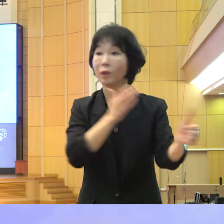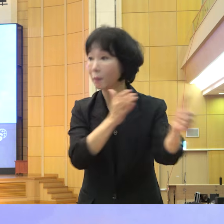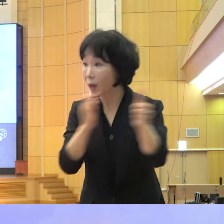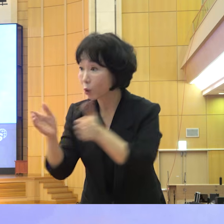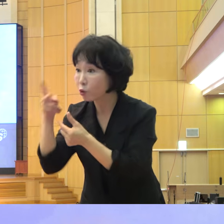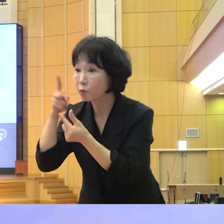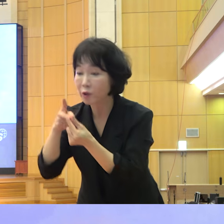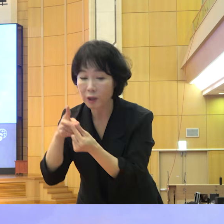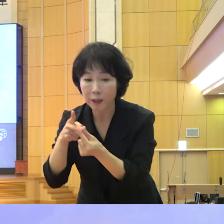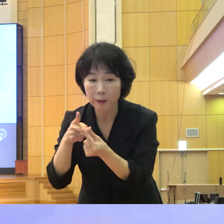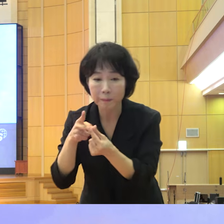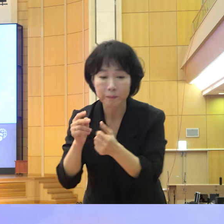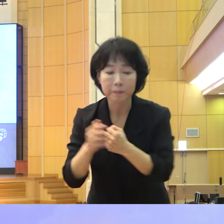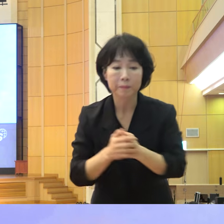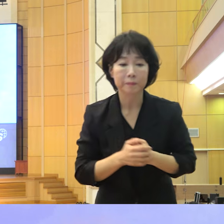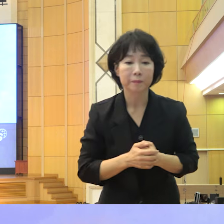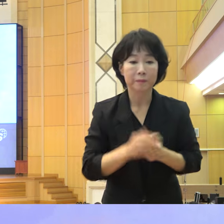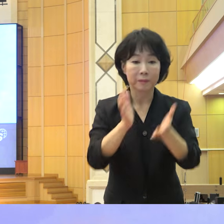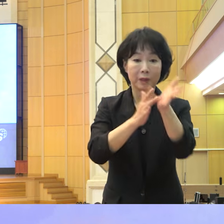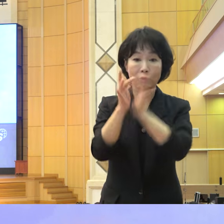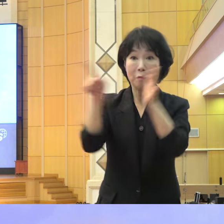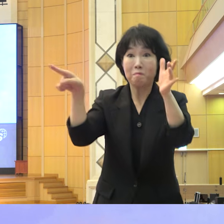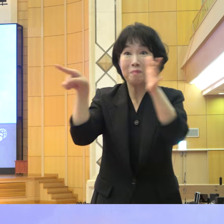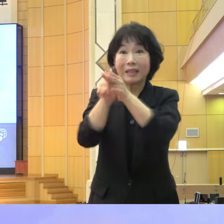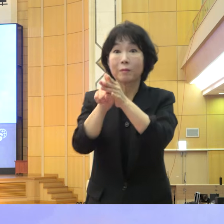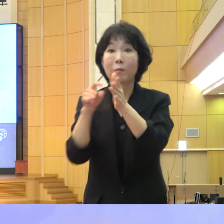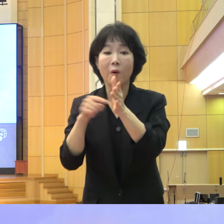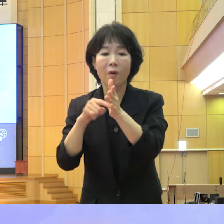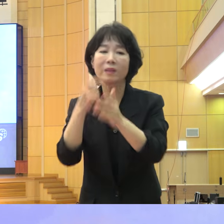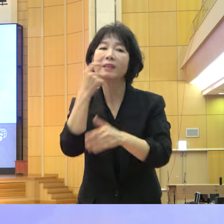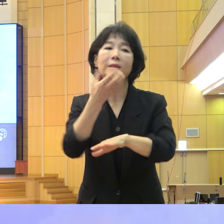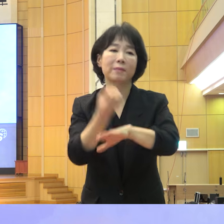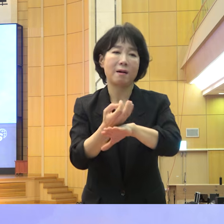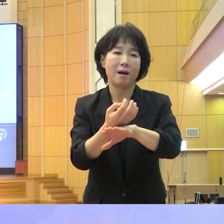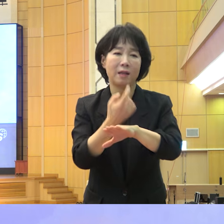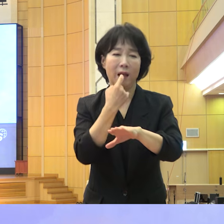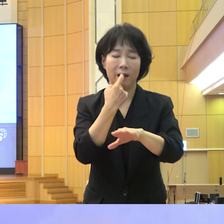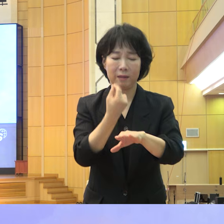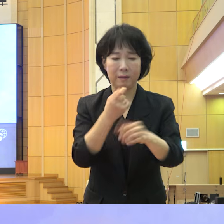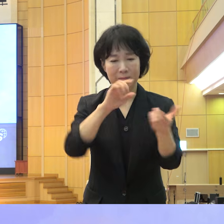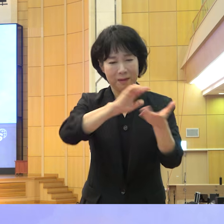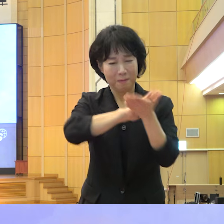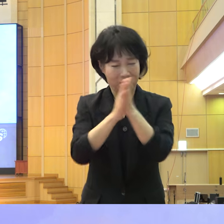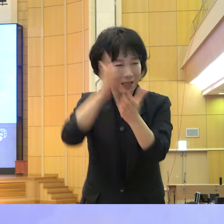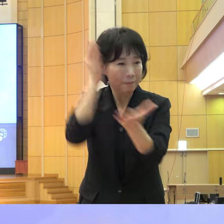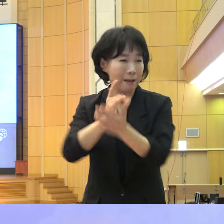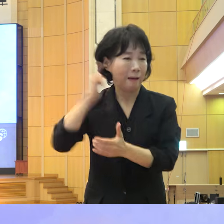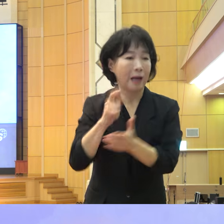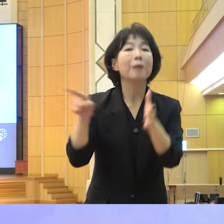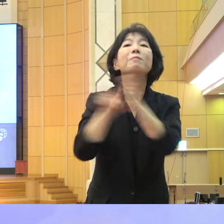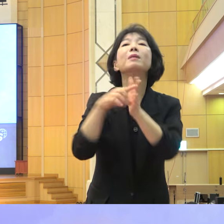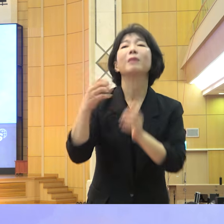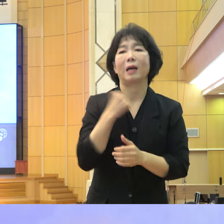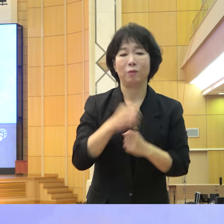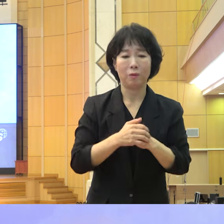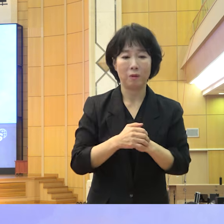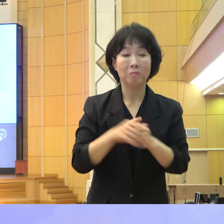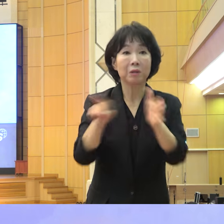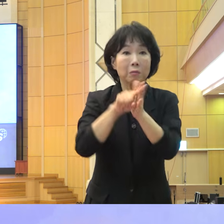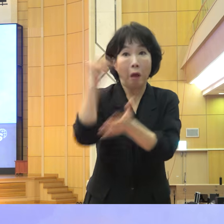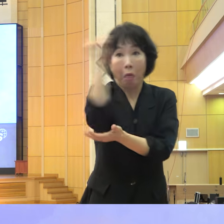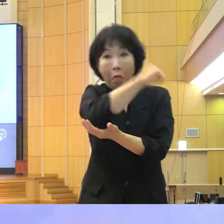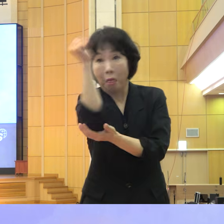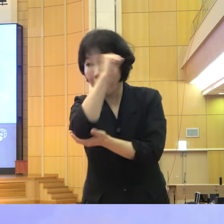되고, 그래서 주님을 믿는 믿음이 금같이 변함없는 믿음으로 어떠한 경우에도